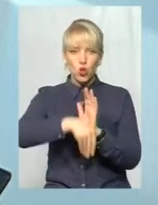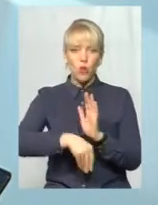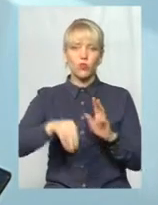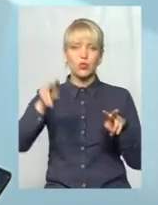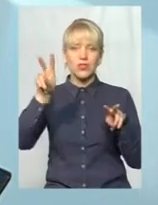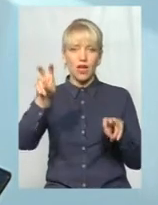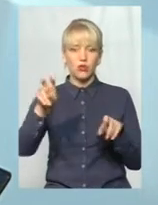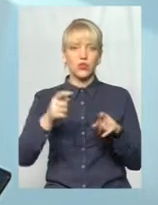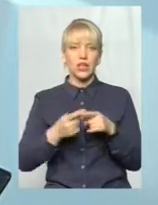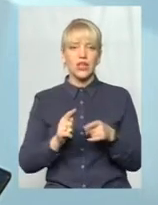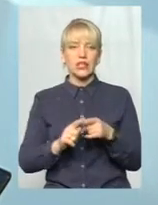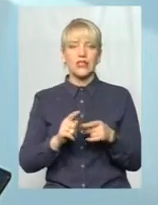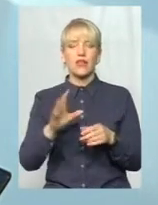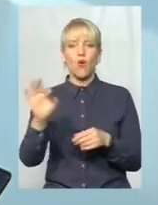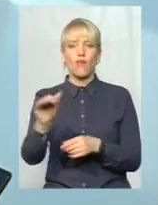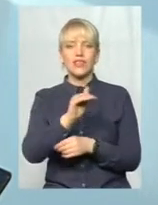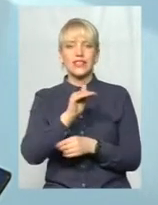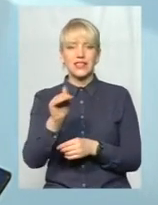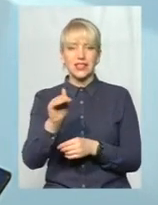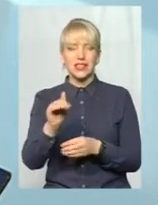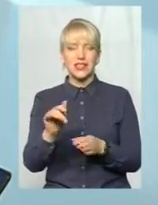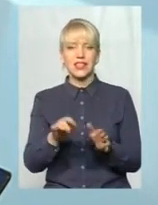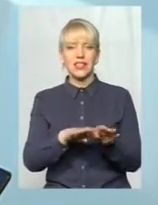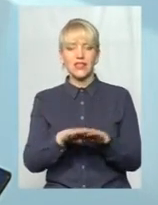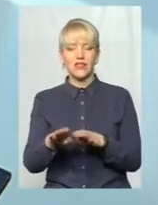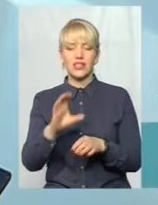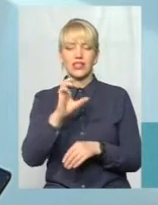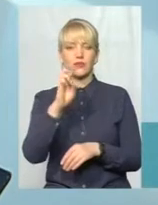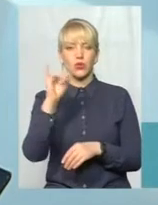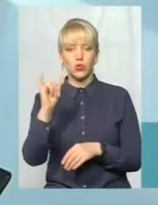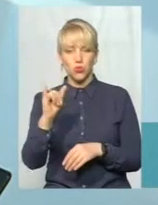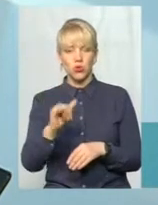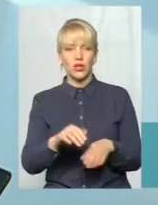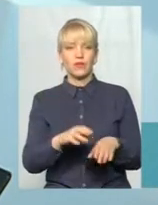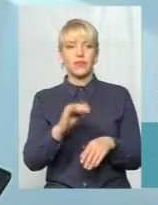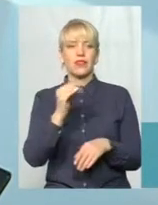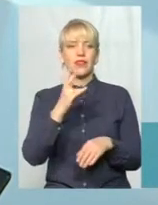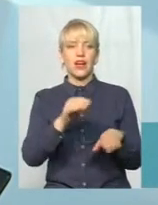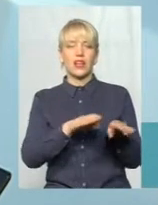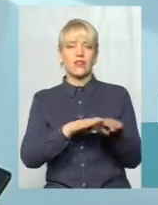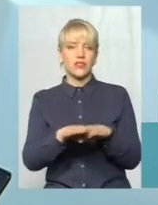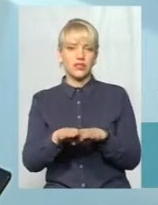сьогодні, ну, на офіційному рівні, тобто на рівні Служби безпеки України, на рівні